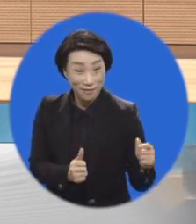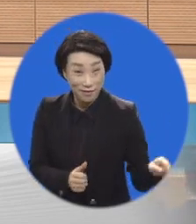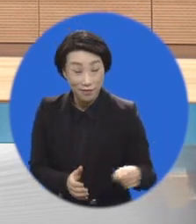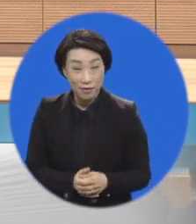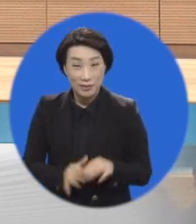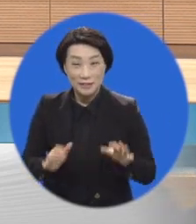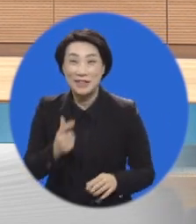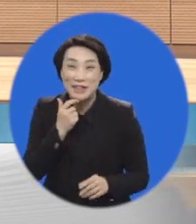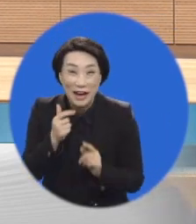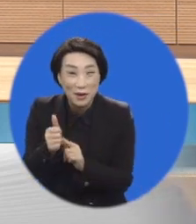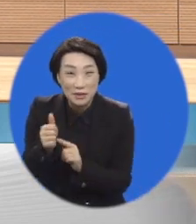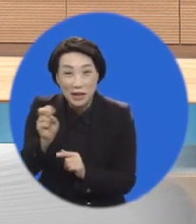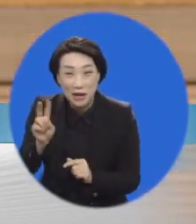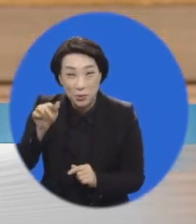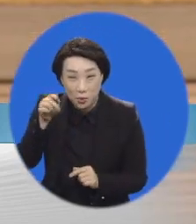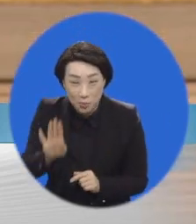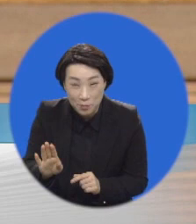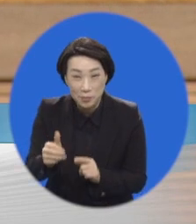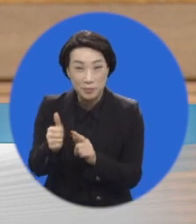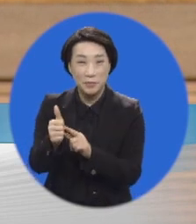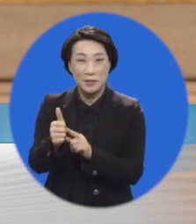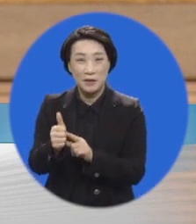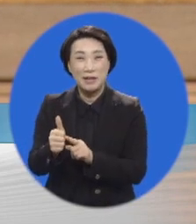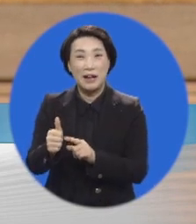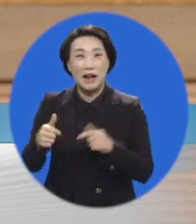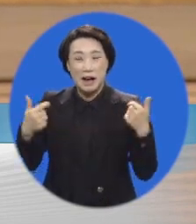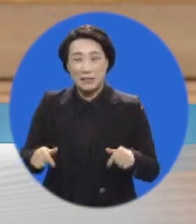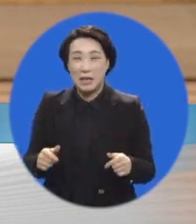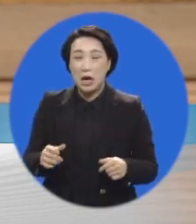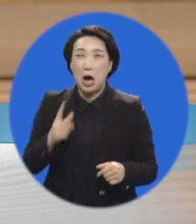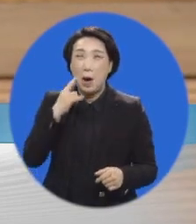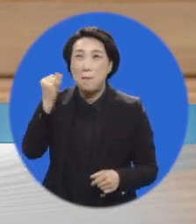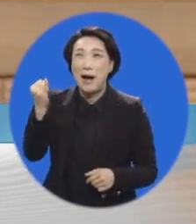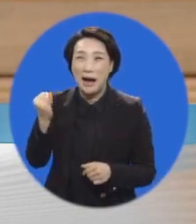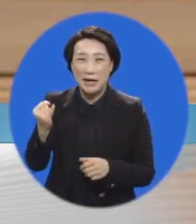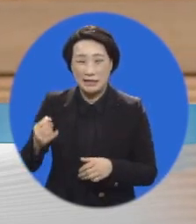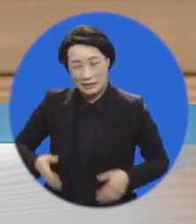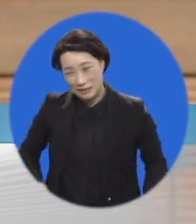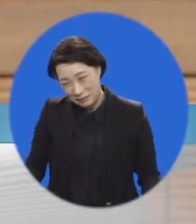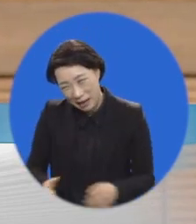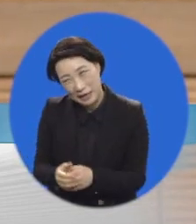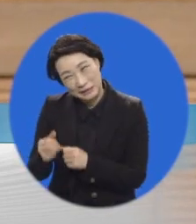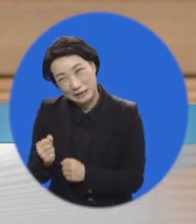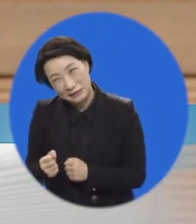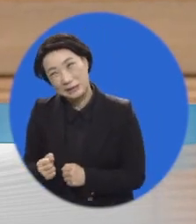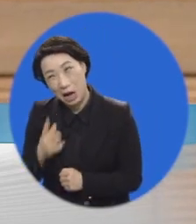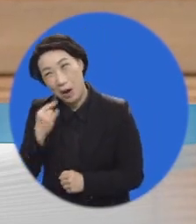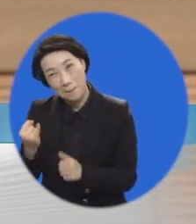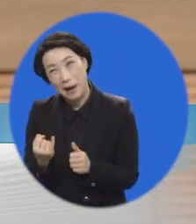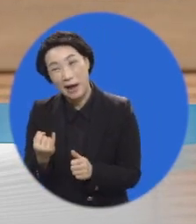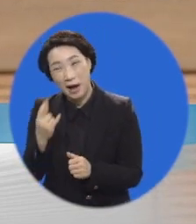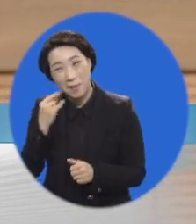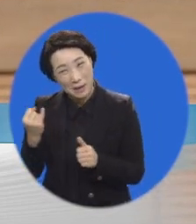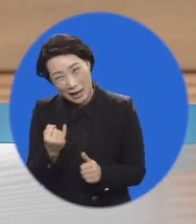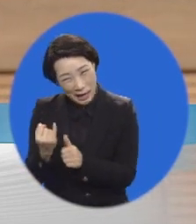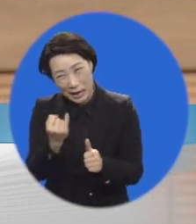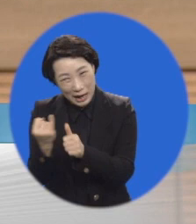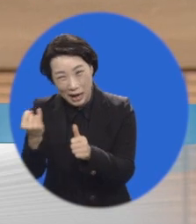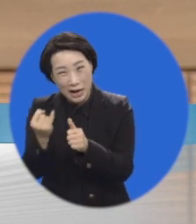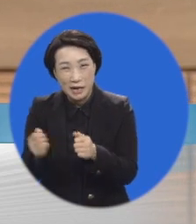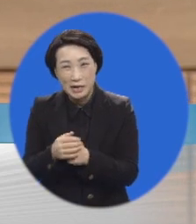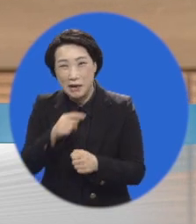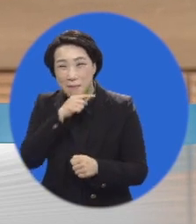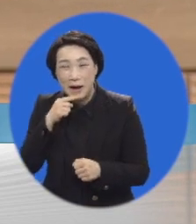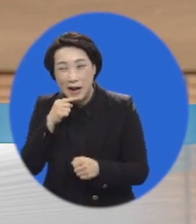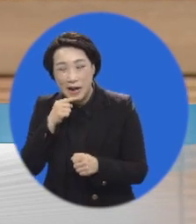근데 야곱은 언제나 엄마 치맛자라 방방 잡고 이러고 앉아서 그냥 팥죽이나